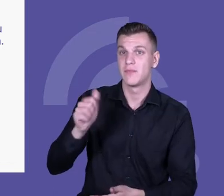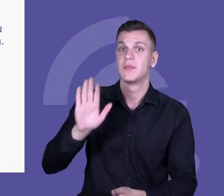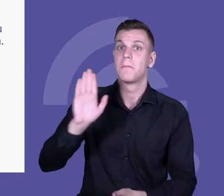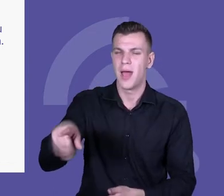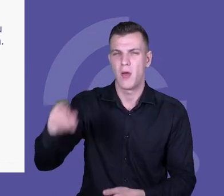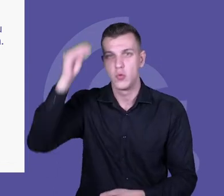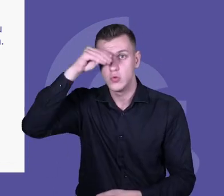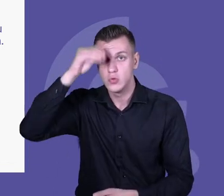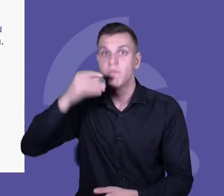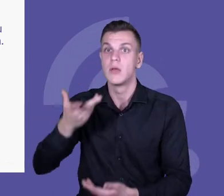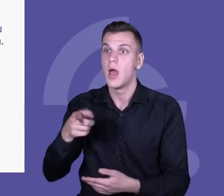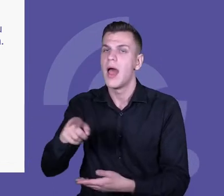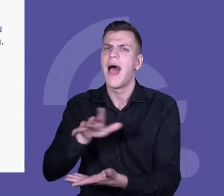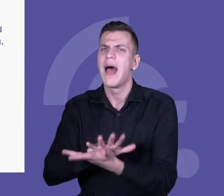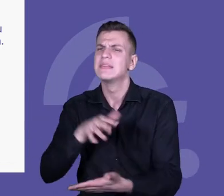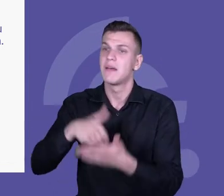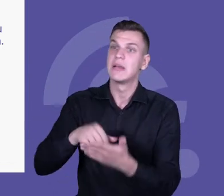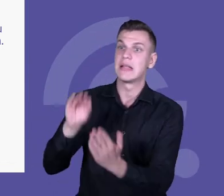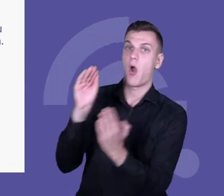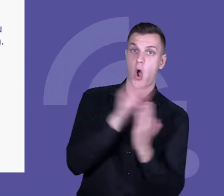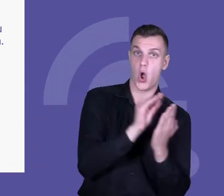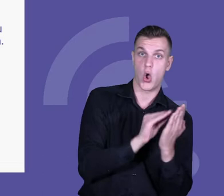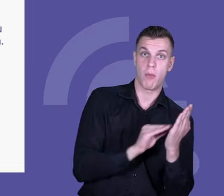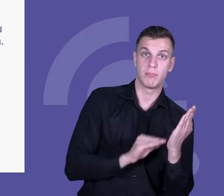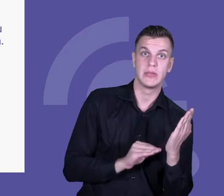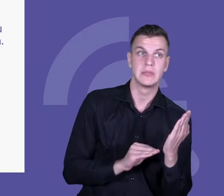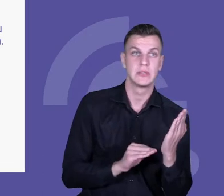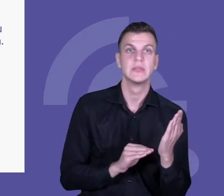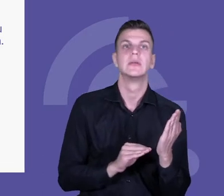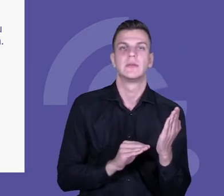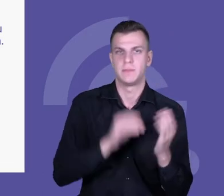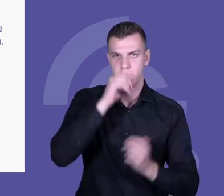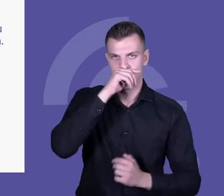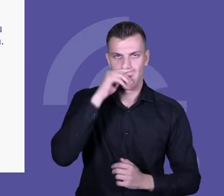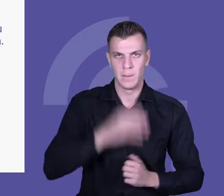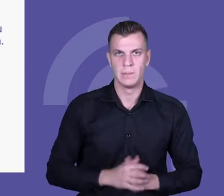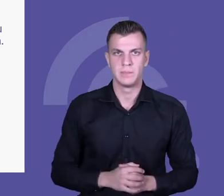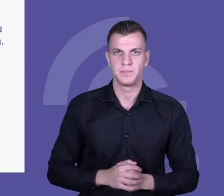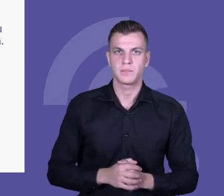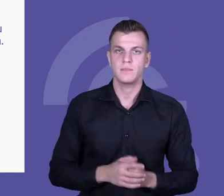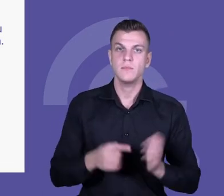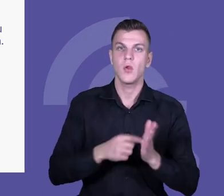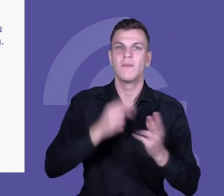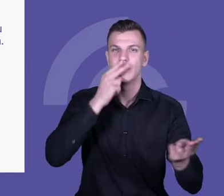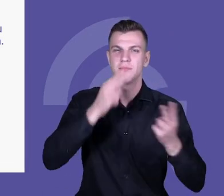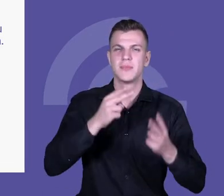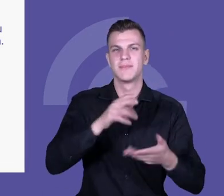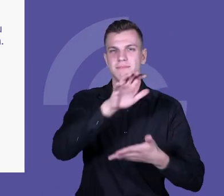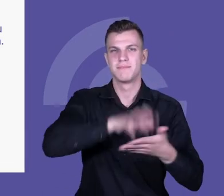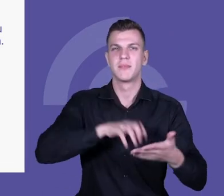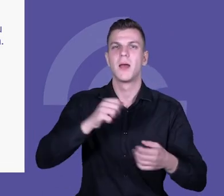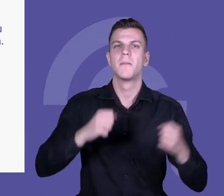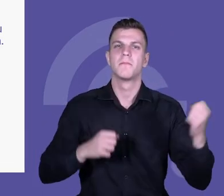żeby tego dało się wręcz dotknąć, żeby dało się to zaobserwować na lekcji. I widzimy, że ten nasz katalog kompetencji 5,